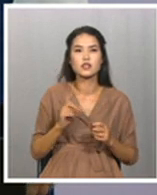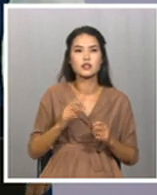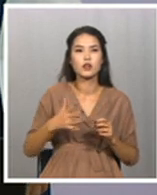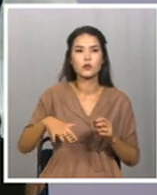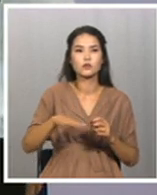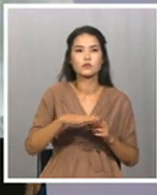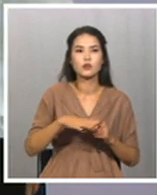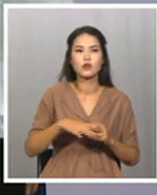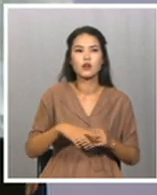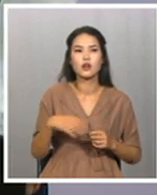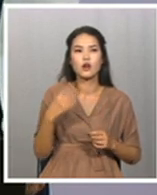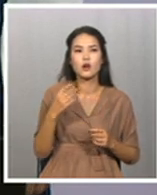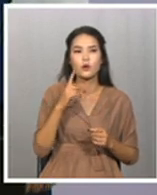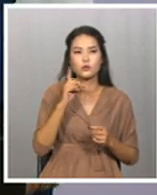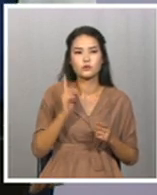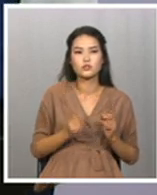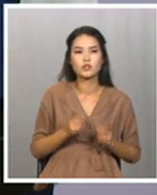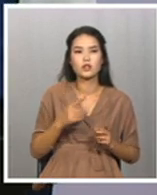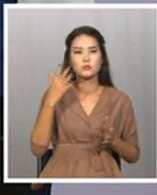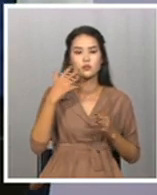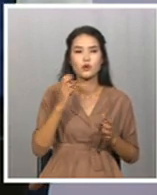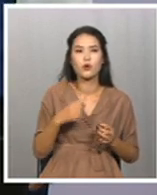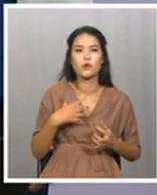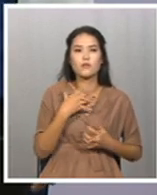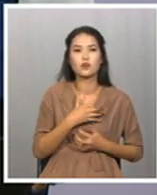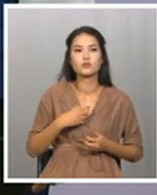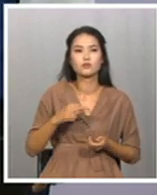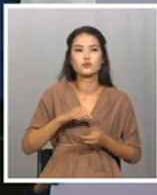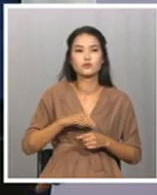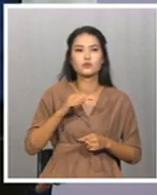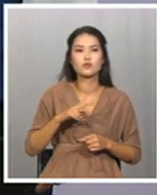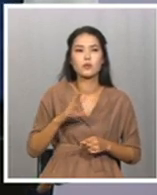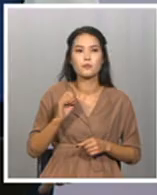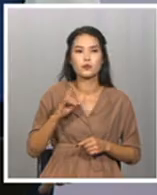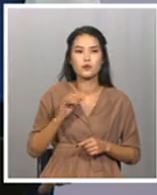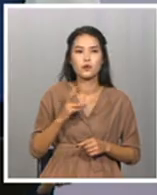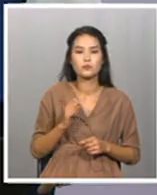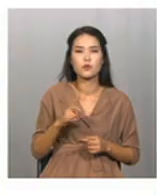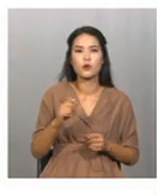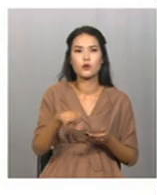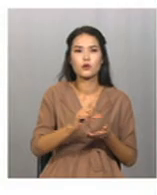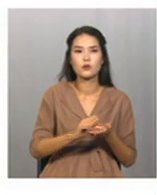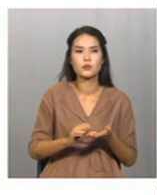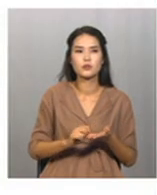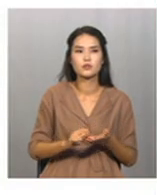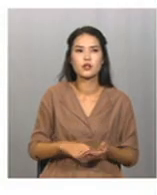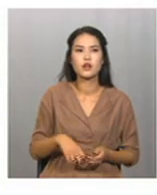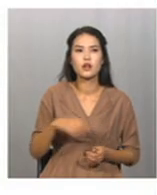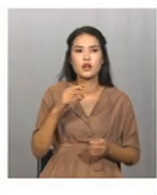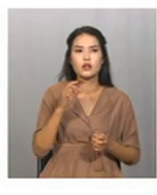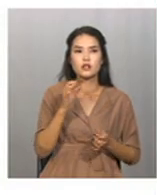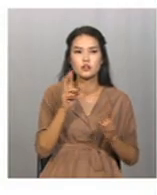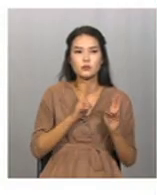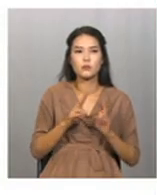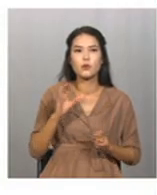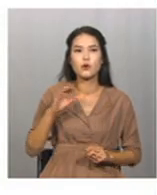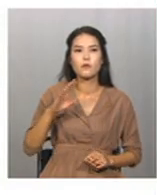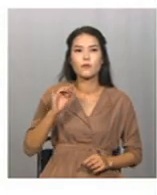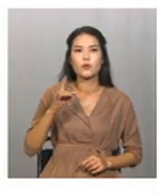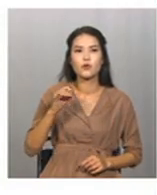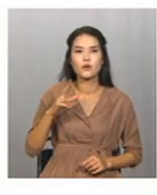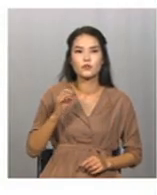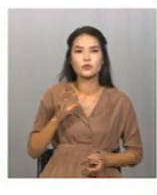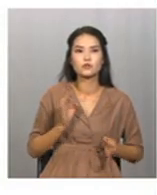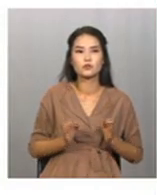народная». Утверждается мысль о важности чувства патриотизма в романе. Соблюдаем орфографические